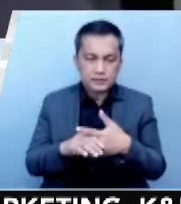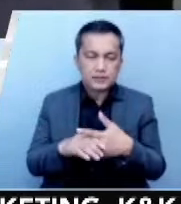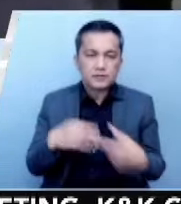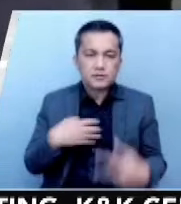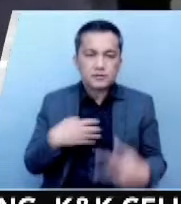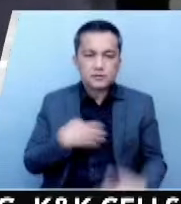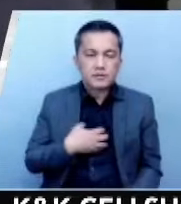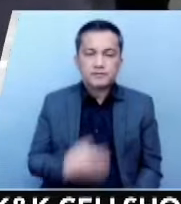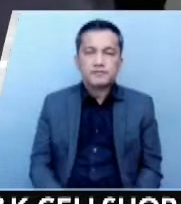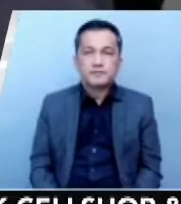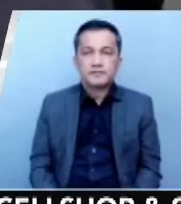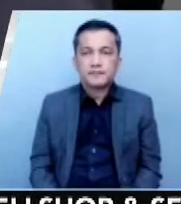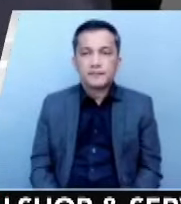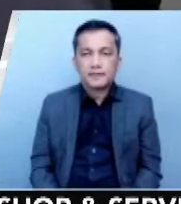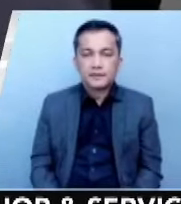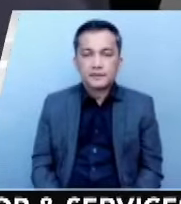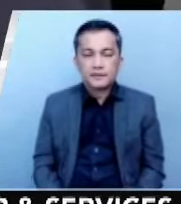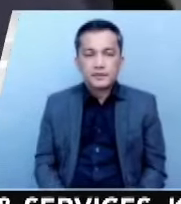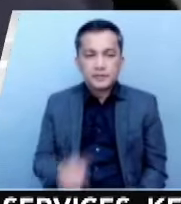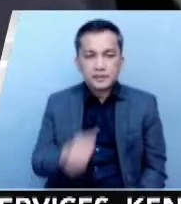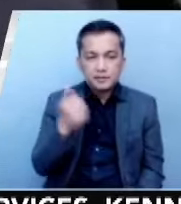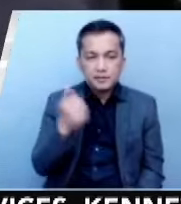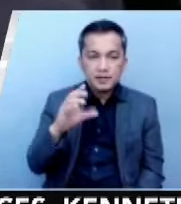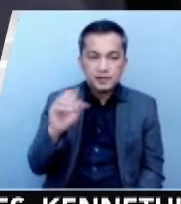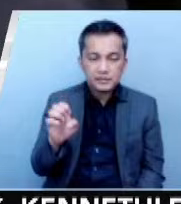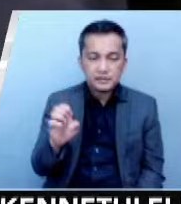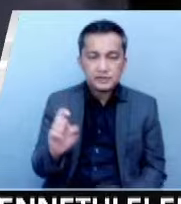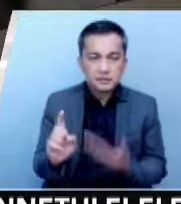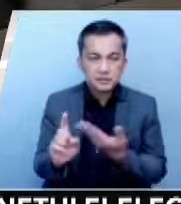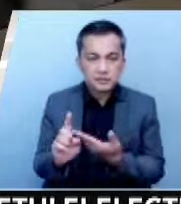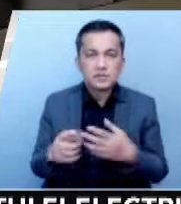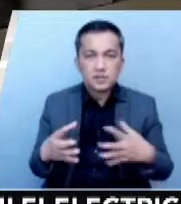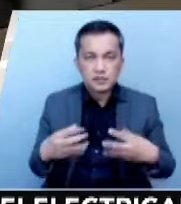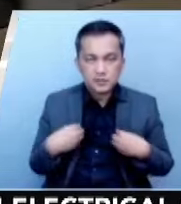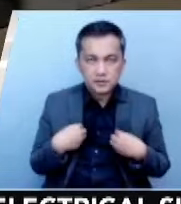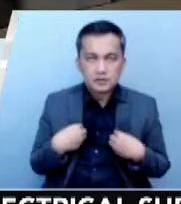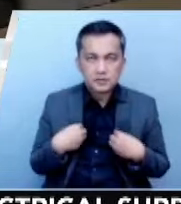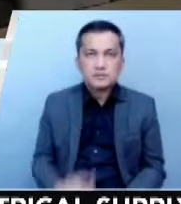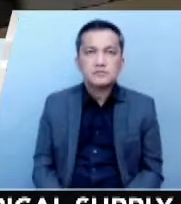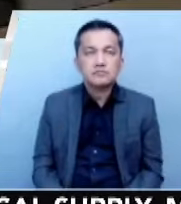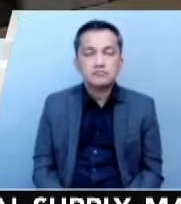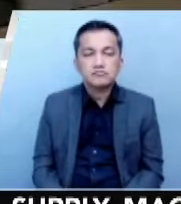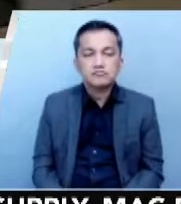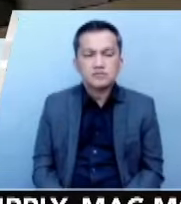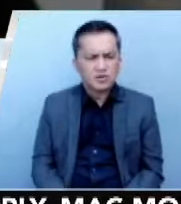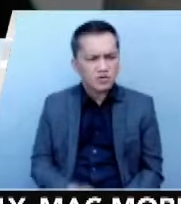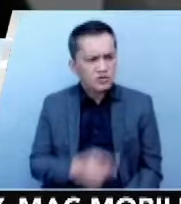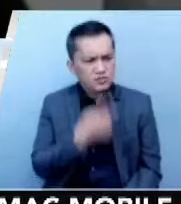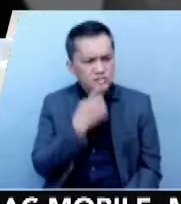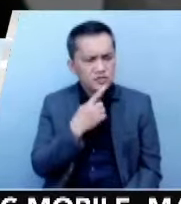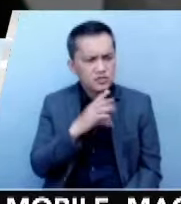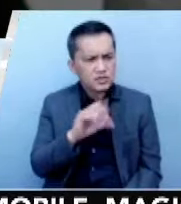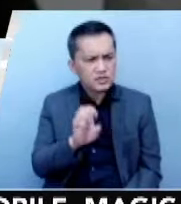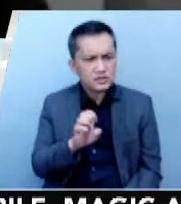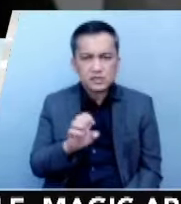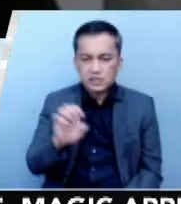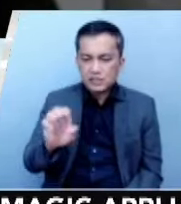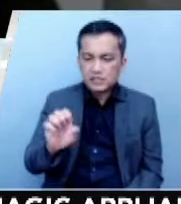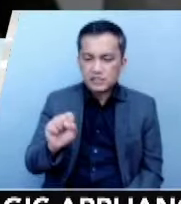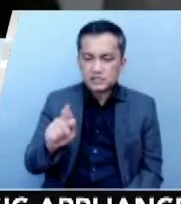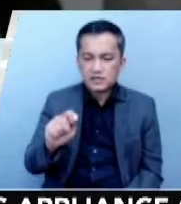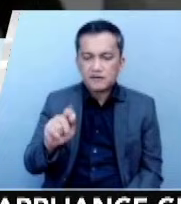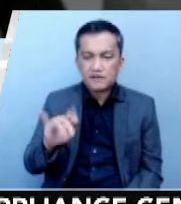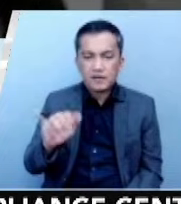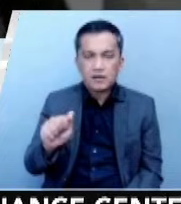pong kaso ko po, actually, inaamin ko po yun. Anong kaso yun, Mark? Yung sa estafa po. Dala lang po kasi ng